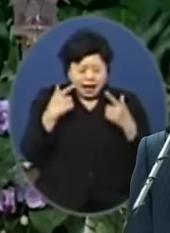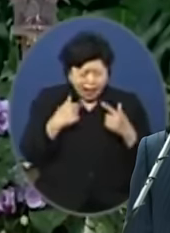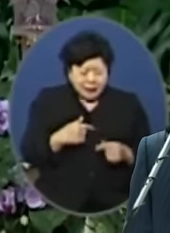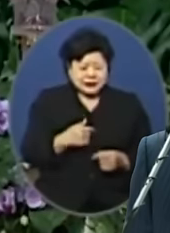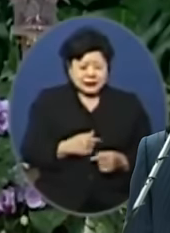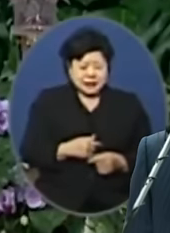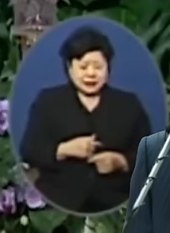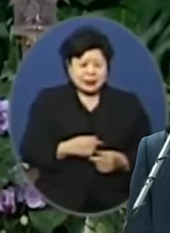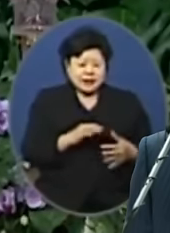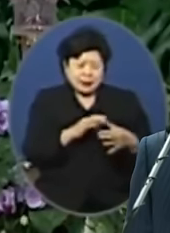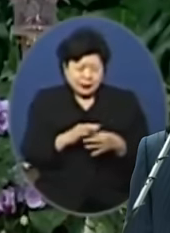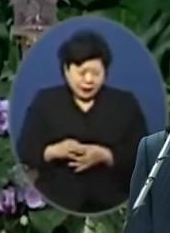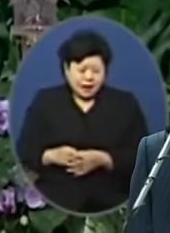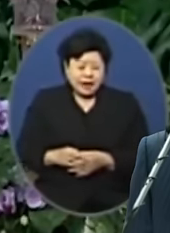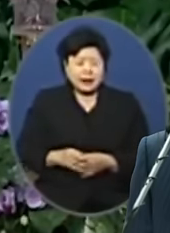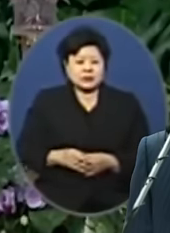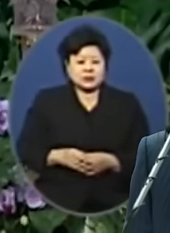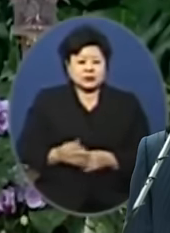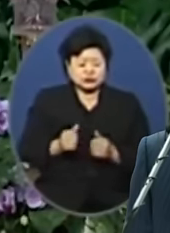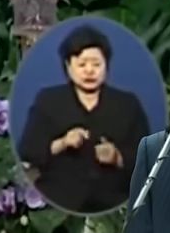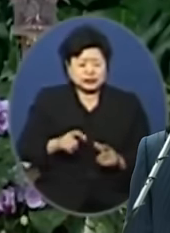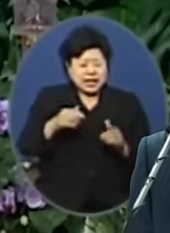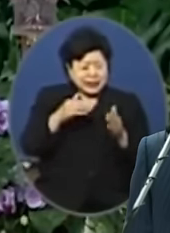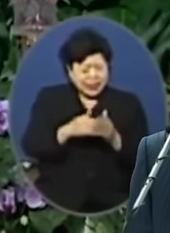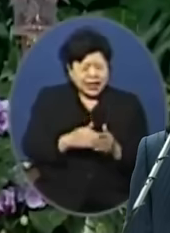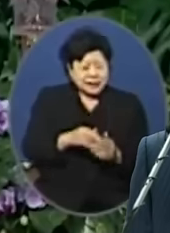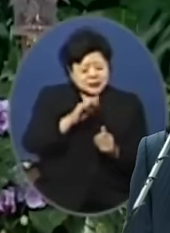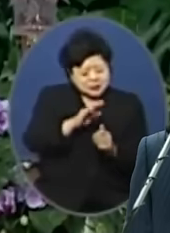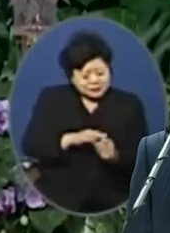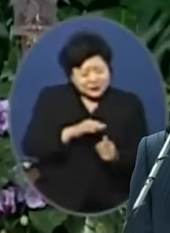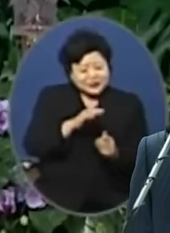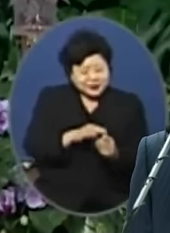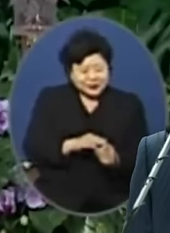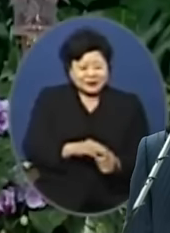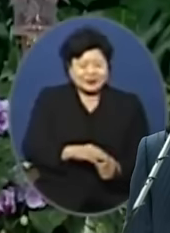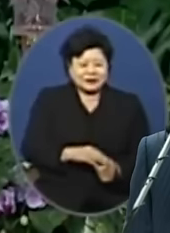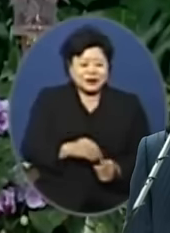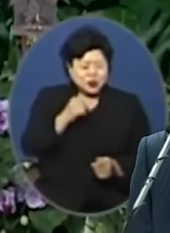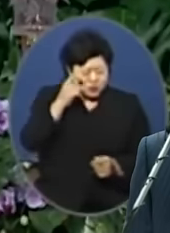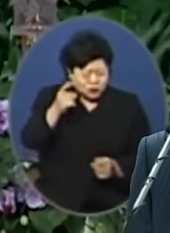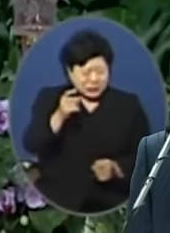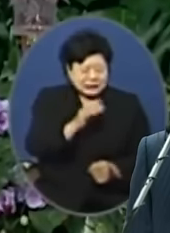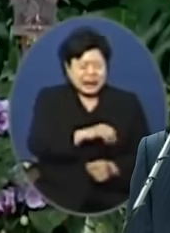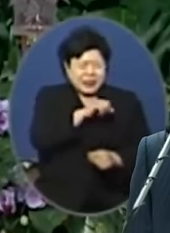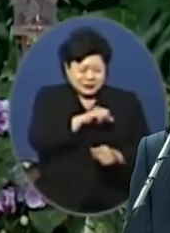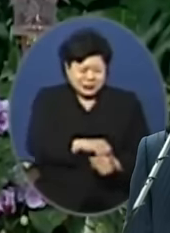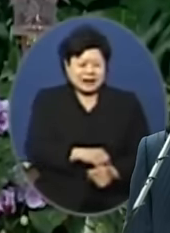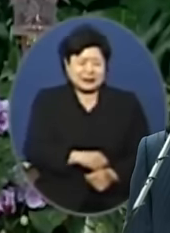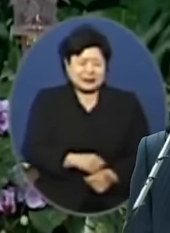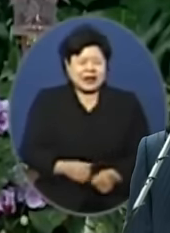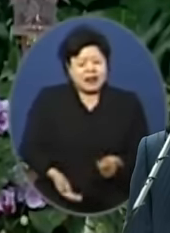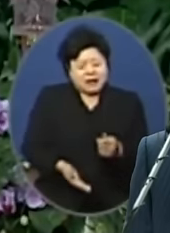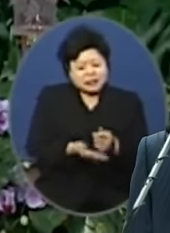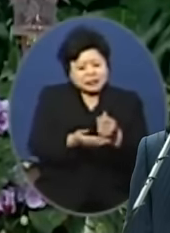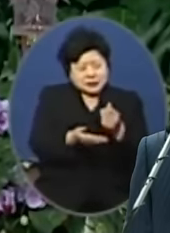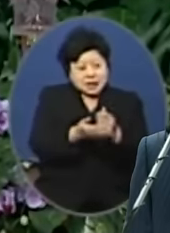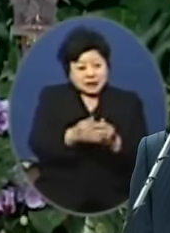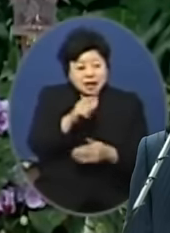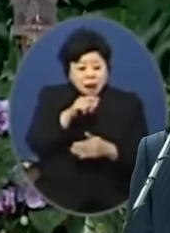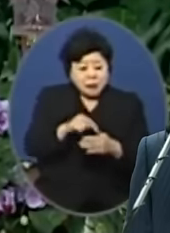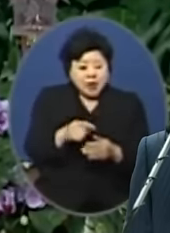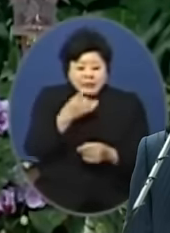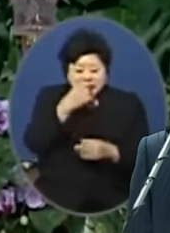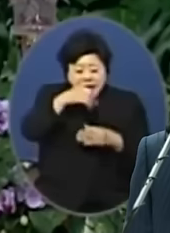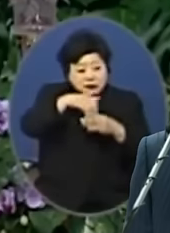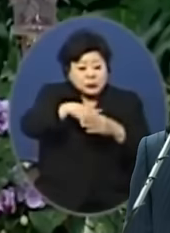매일 하루도 그러지 않고 숨을 거두는 그날까지 머리를 쓰다듬고 긍정적인 말을 해 주었습니다. 할머니의 말은 그의 마음속에